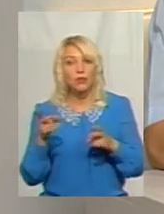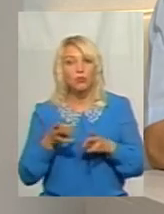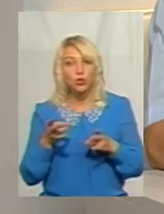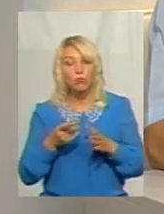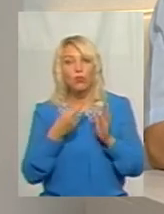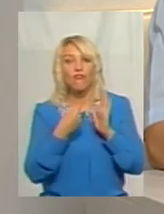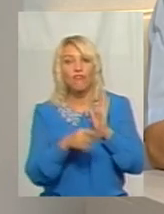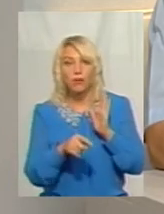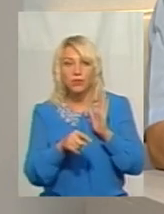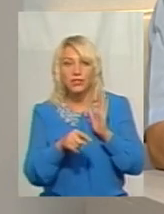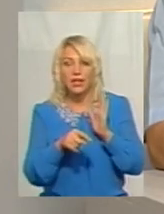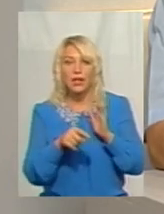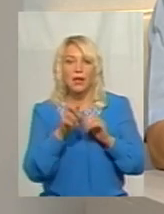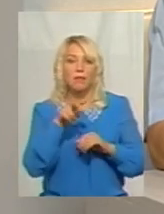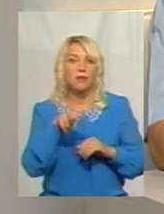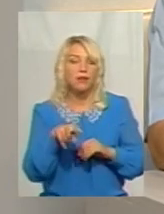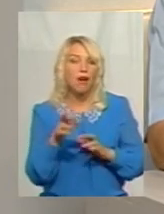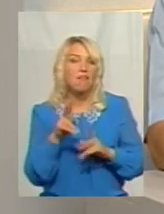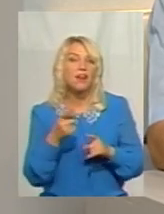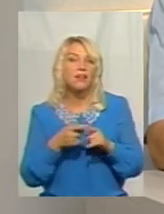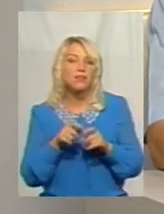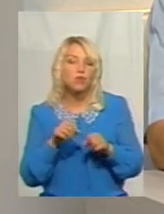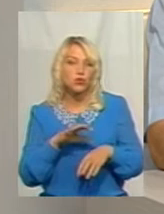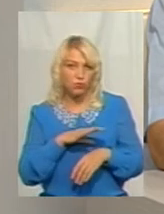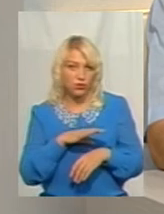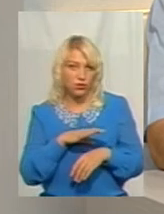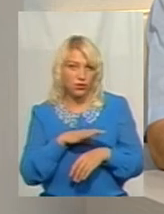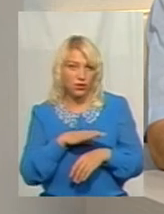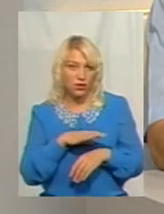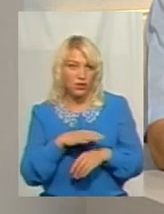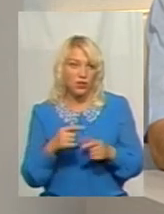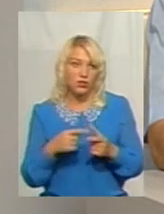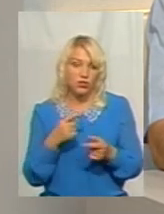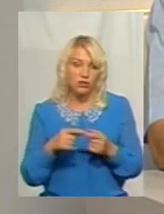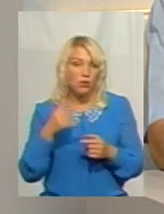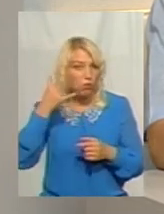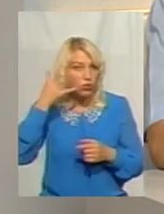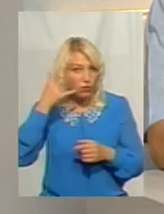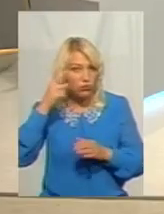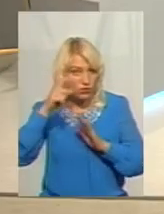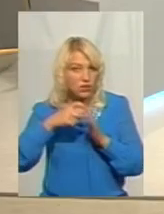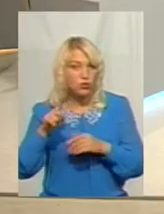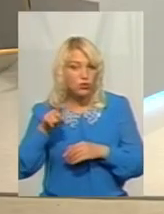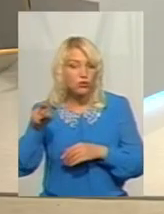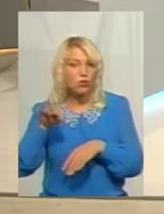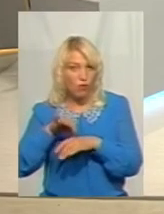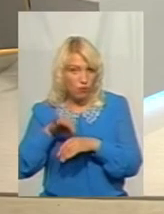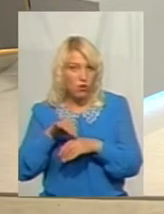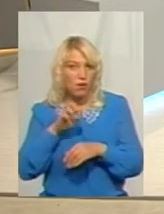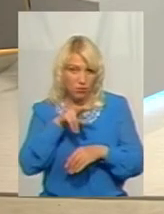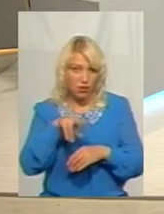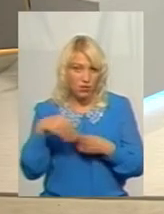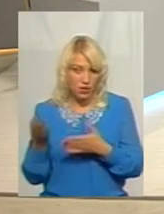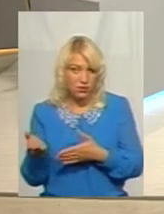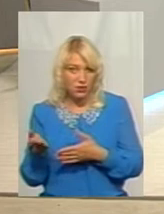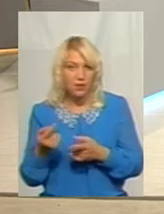виписки листка непрацездатності, як це може бути? Якщо він встановить по телефону, що він хворий і випише йому цей листок?